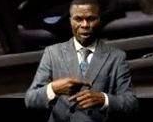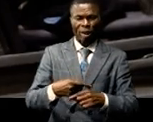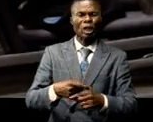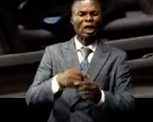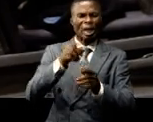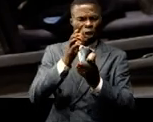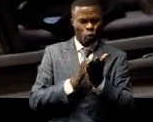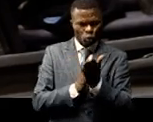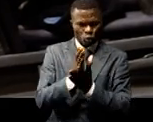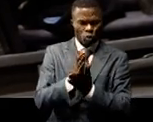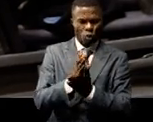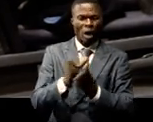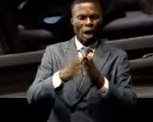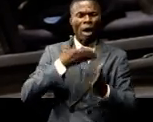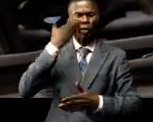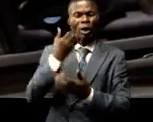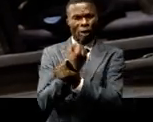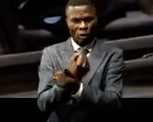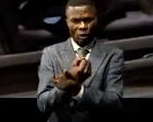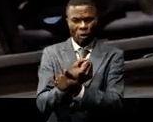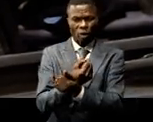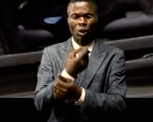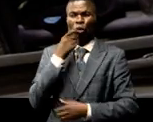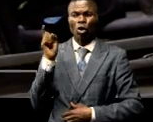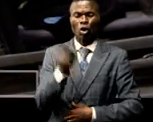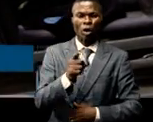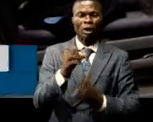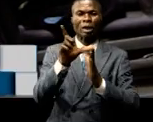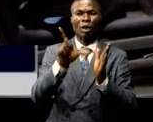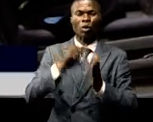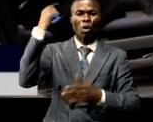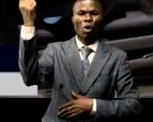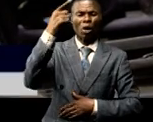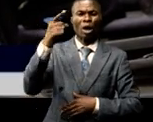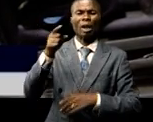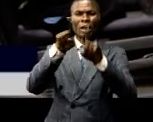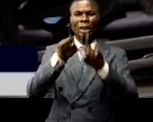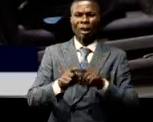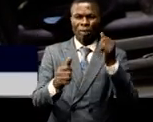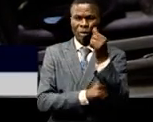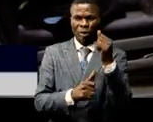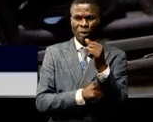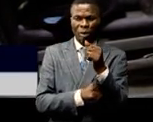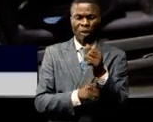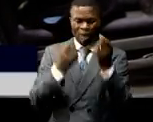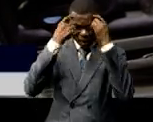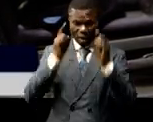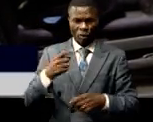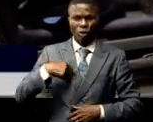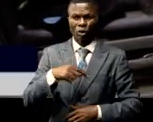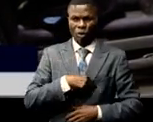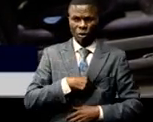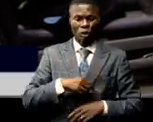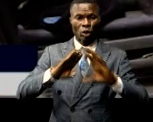à l'esprit au respect de règles internationales humanitaires, mais aussi les règles d'engagement qui